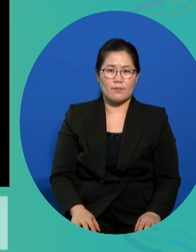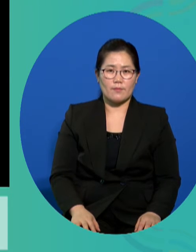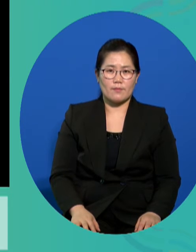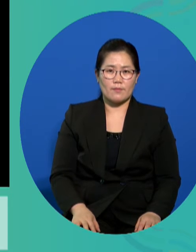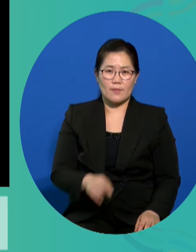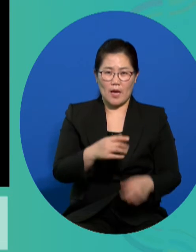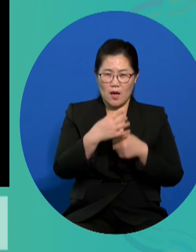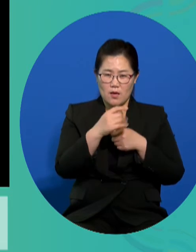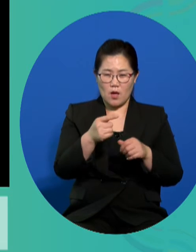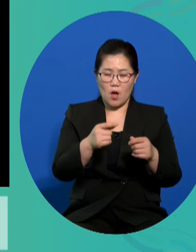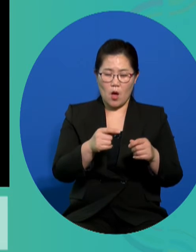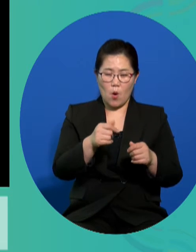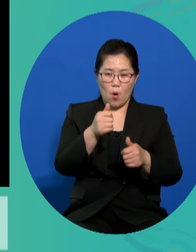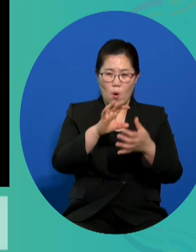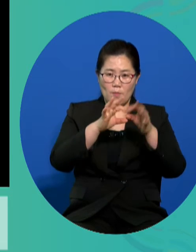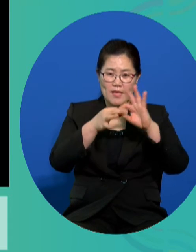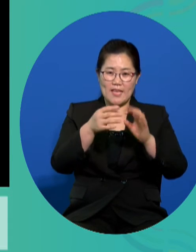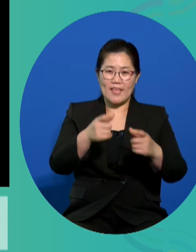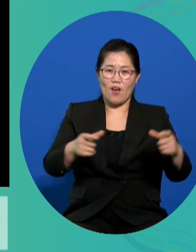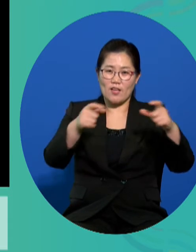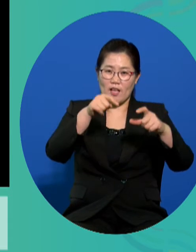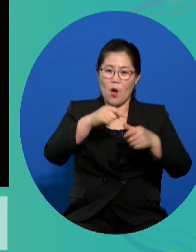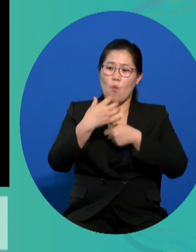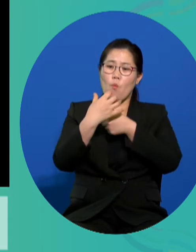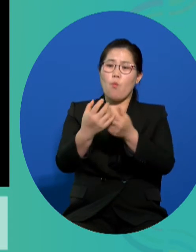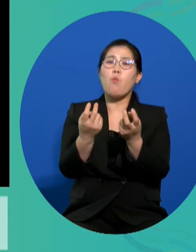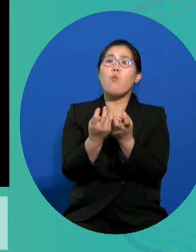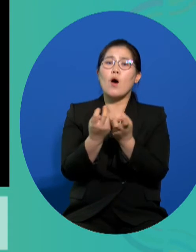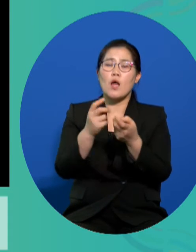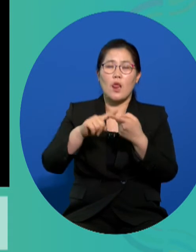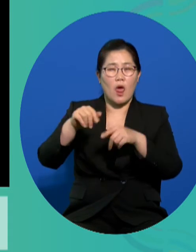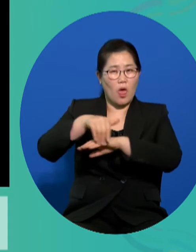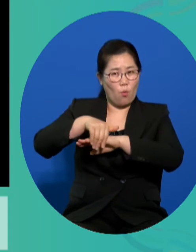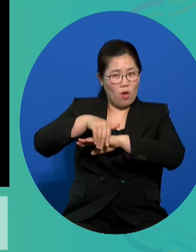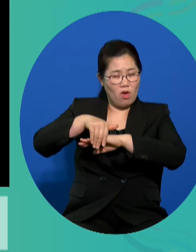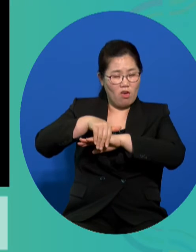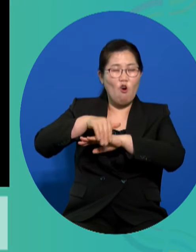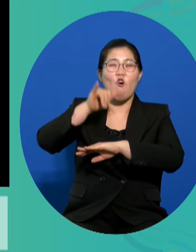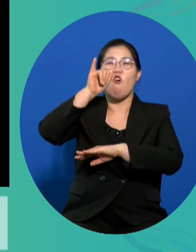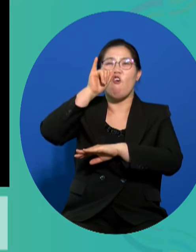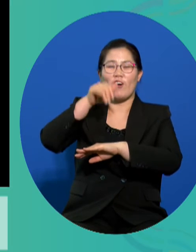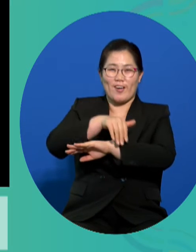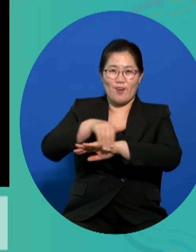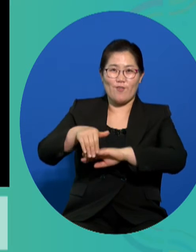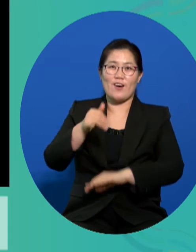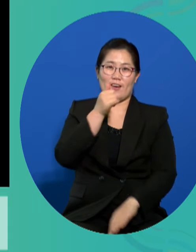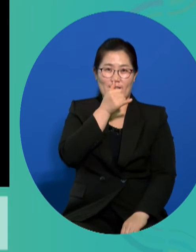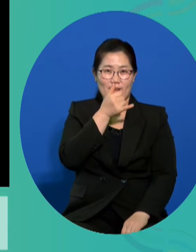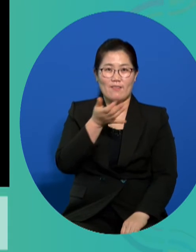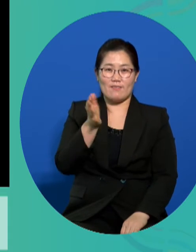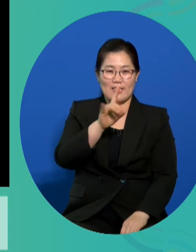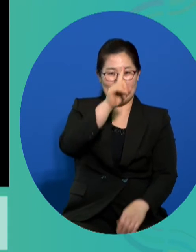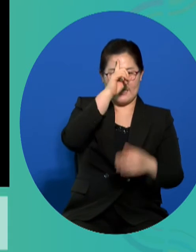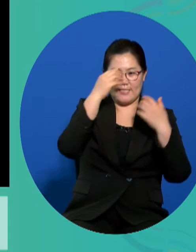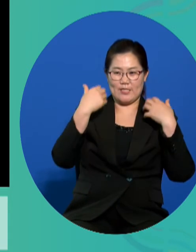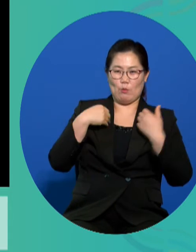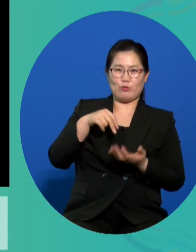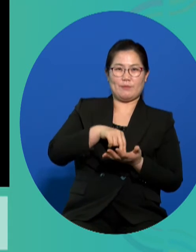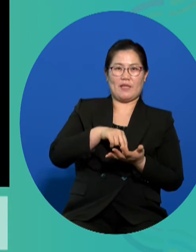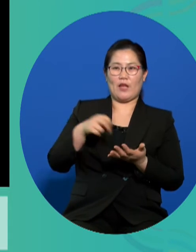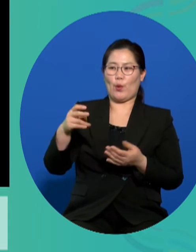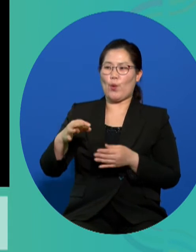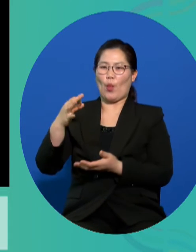어떻게 활용을 할지 프로그램은 있어요. 근데 실질적으로 국가에서 요구하는 아니면 경제적 관점에서